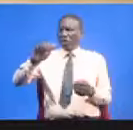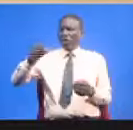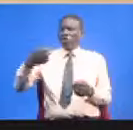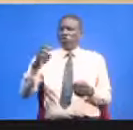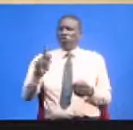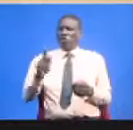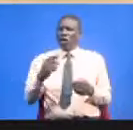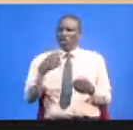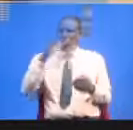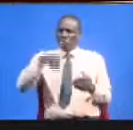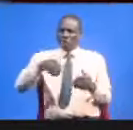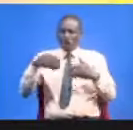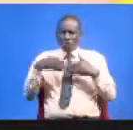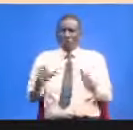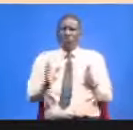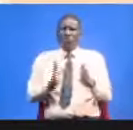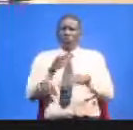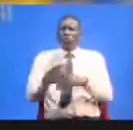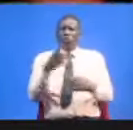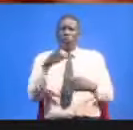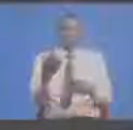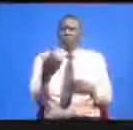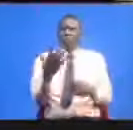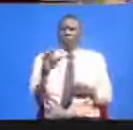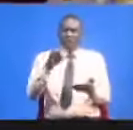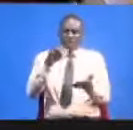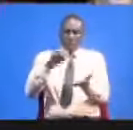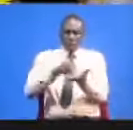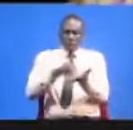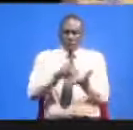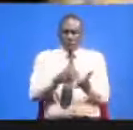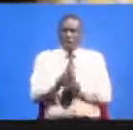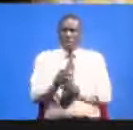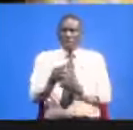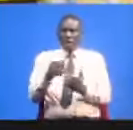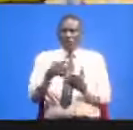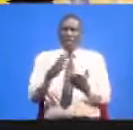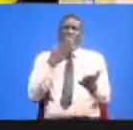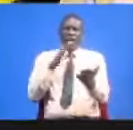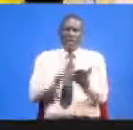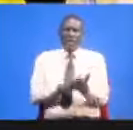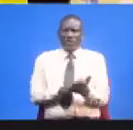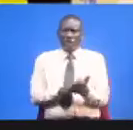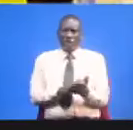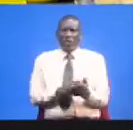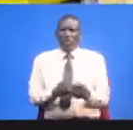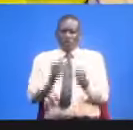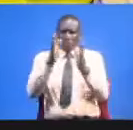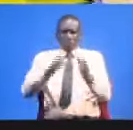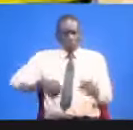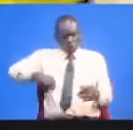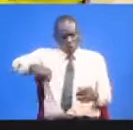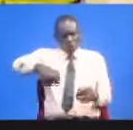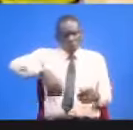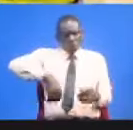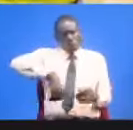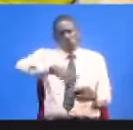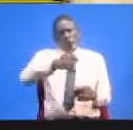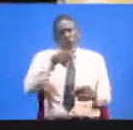amepata hasara ya zaidi ya shilingi milioni 2.5 na ametuma barua ya mahitaji kwa muuzaji wake